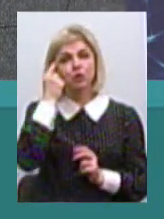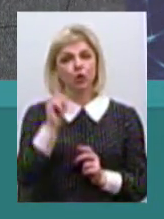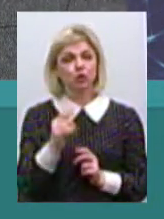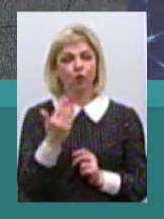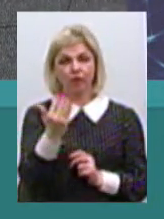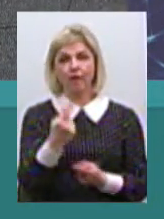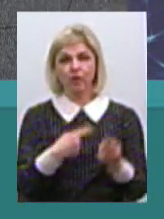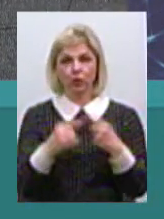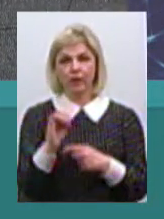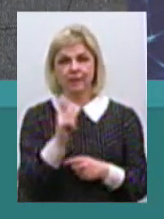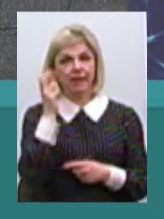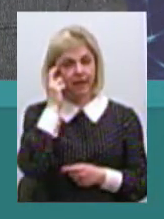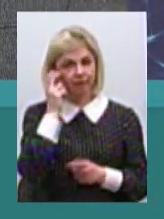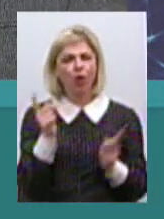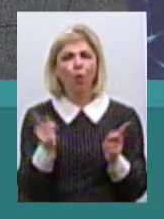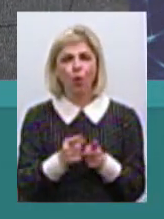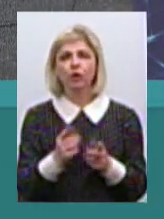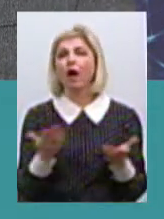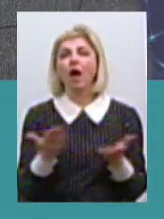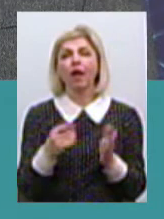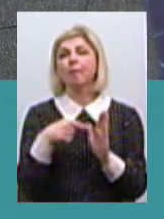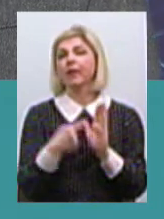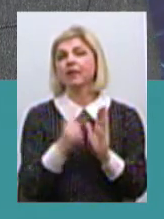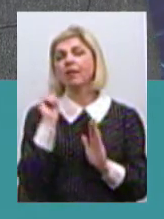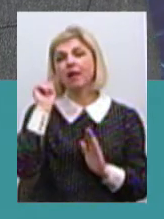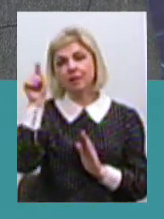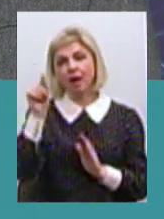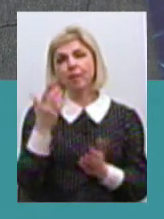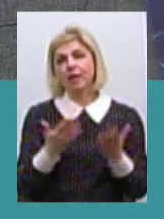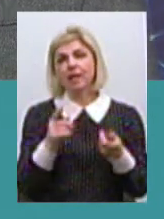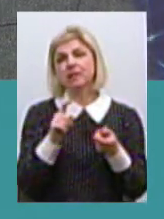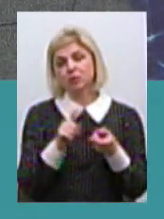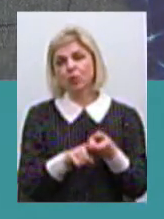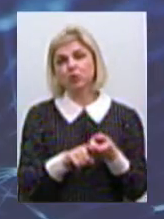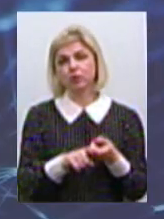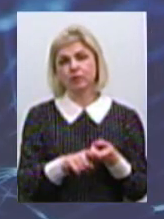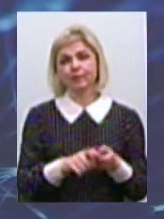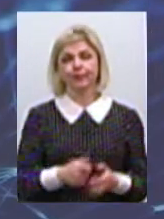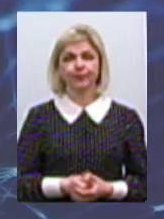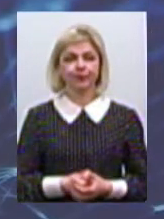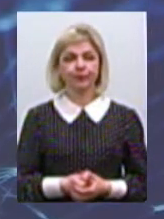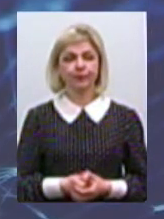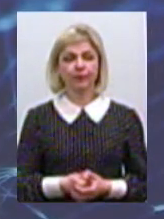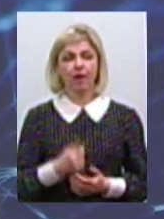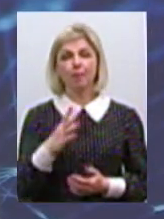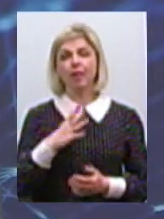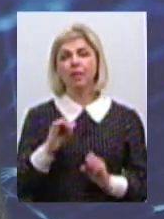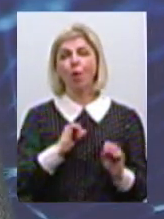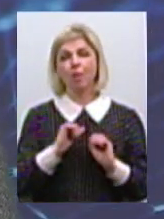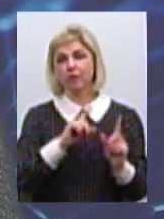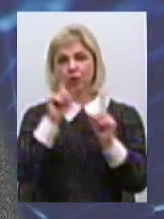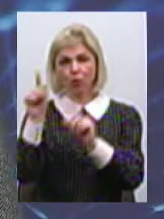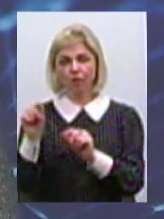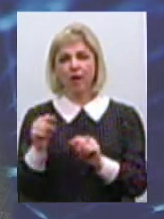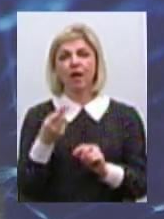повернулися з Києва. Стисло, які саме питання там, чи якщо вони стосуються безпосередньо? Ну, я був в робочій поїздці. По-перше, це